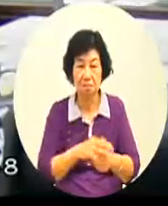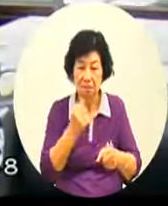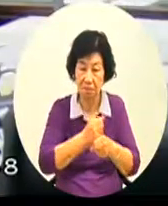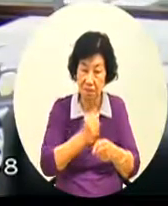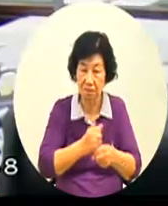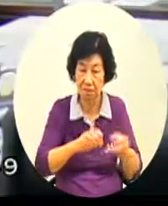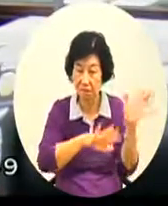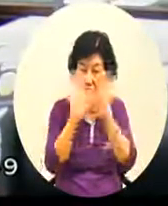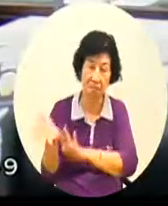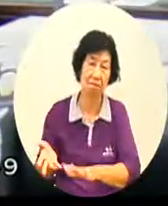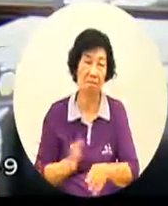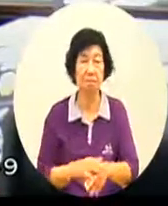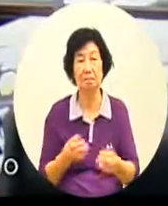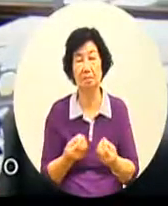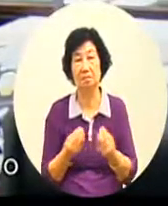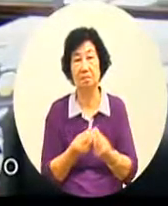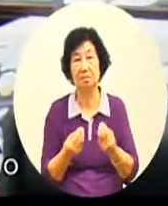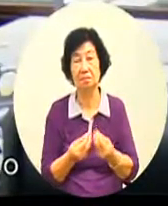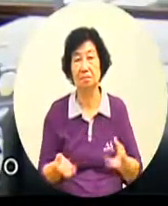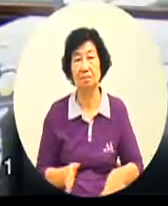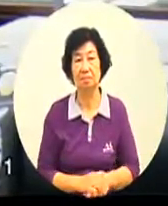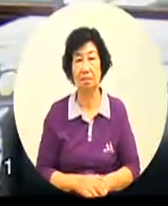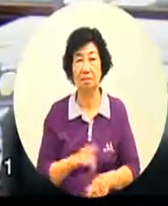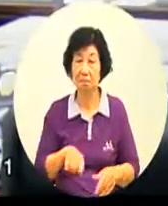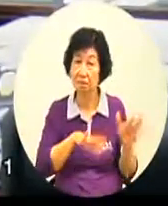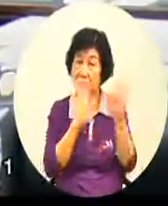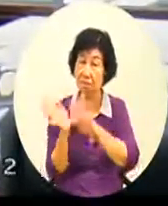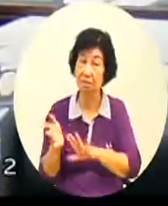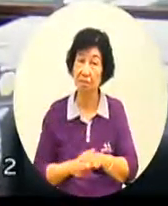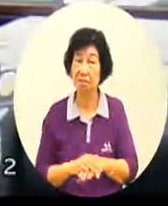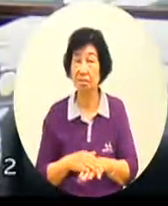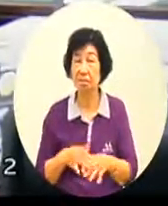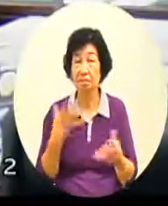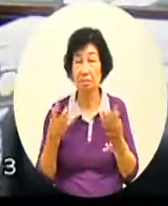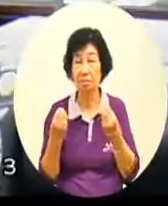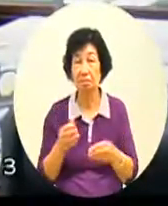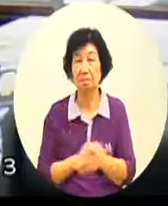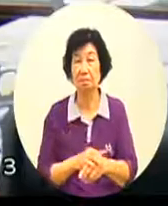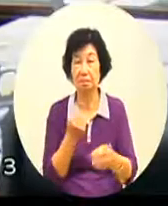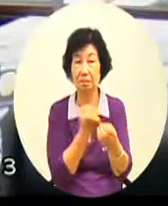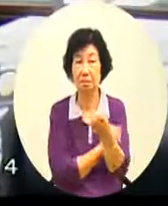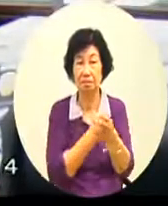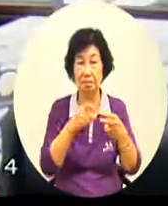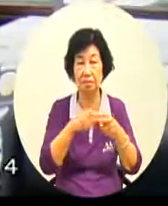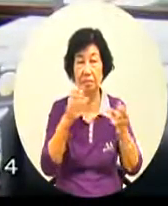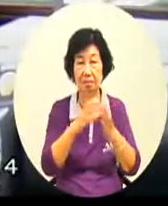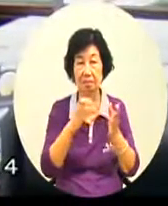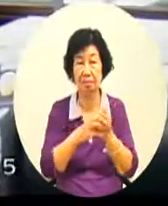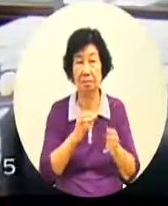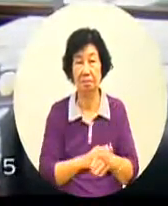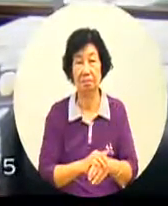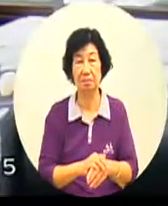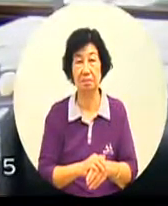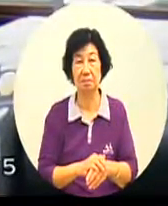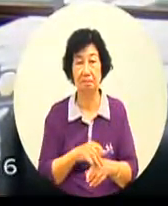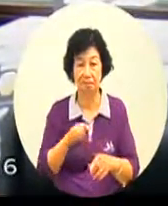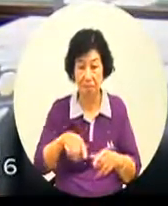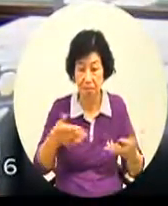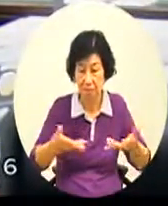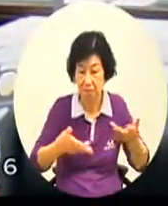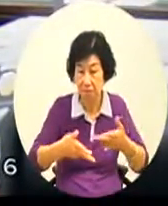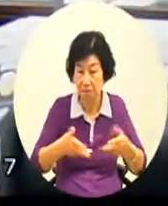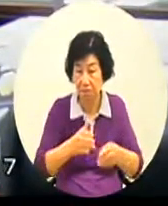谱了，这个状况你们还不知道啊？劳工局啊，如果说啊没有把这个事情处理好，